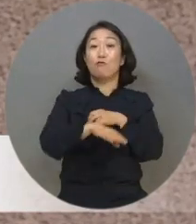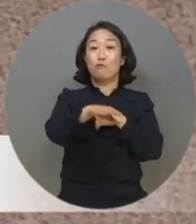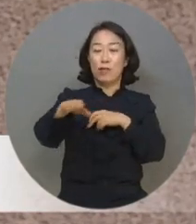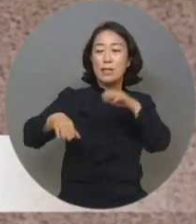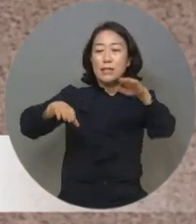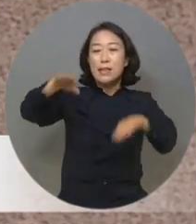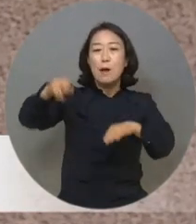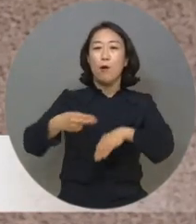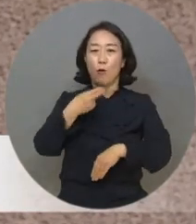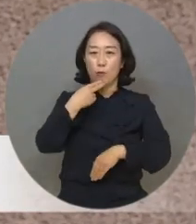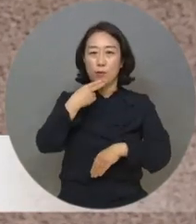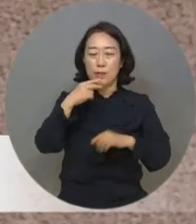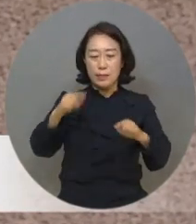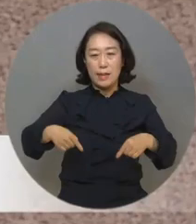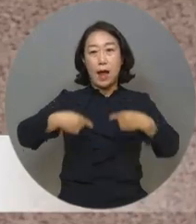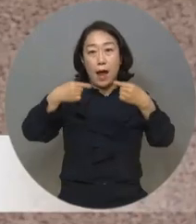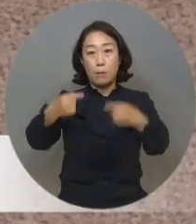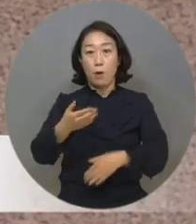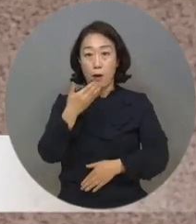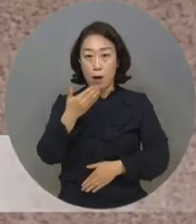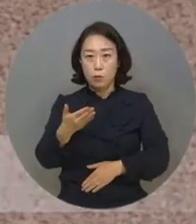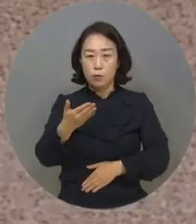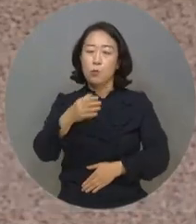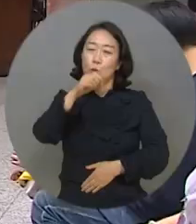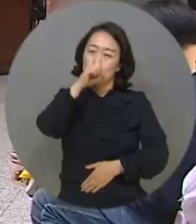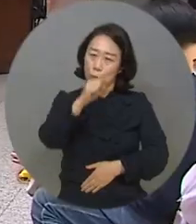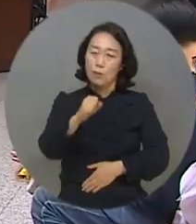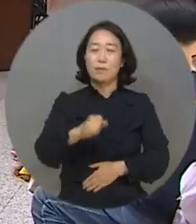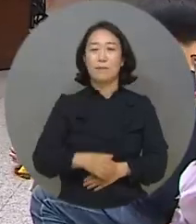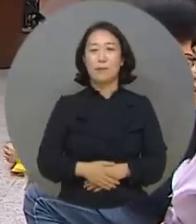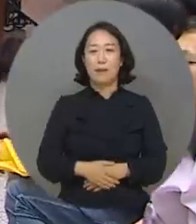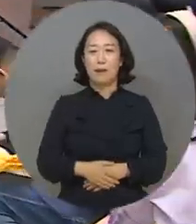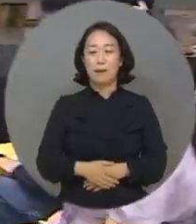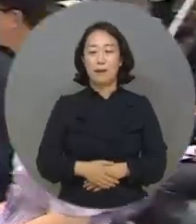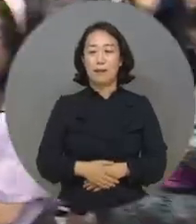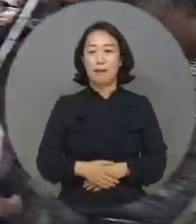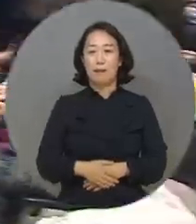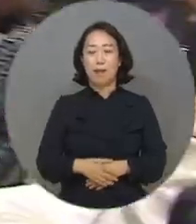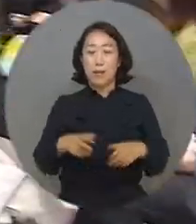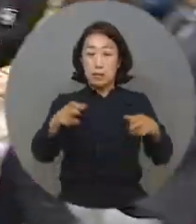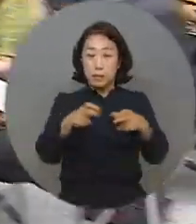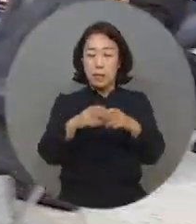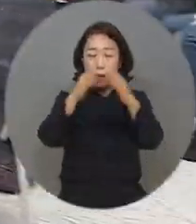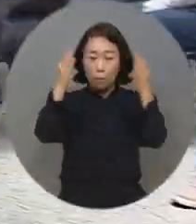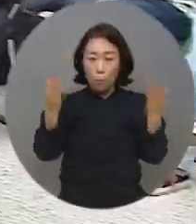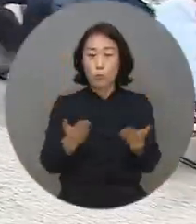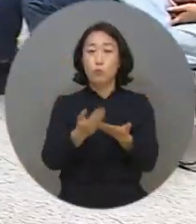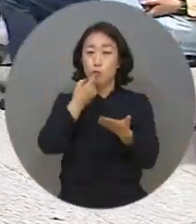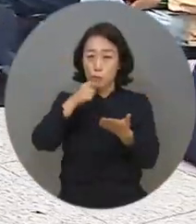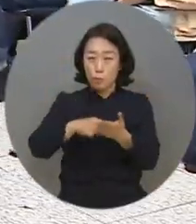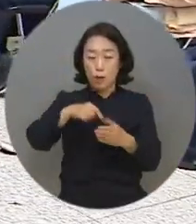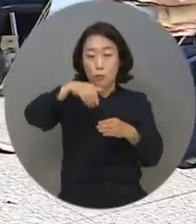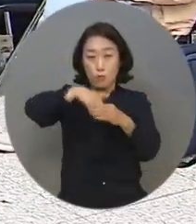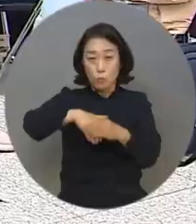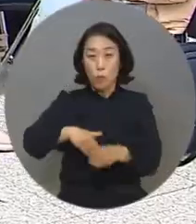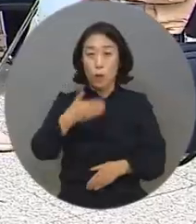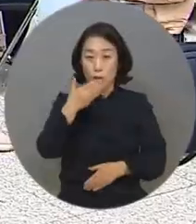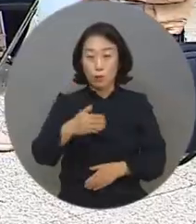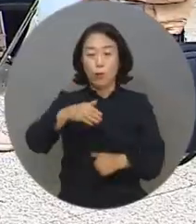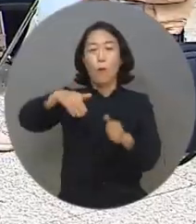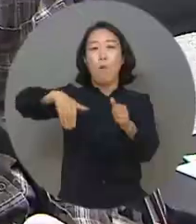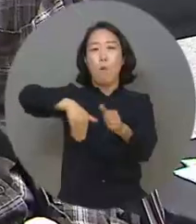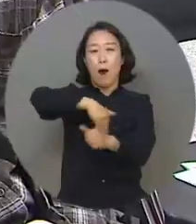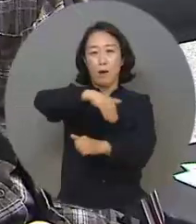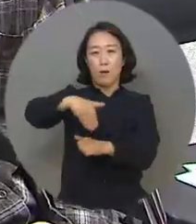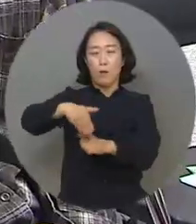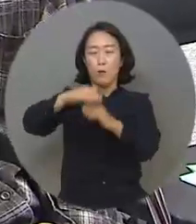않고 선거에 참여할 수 있으면 좋겠습니다. 발달장애인도 쉽게 투표할 수 있는 환경.